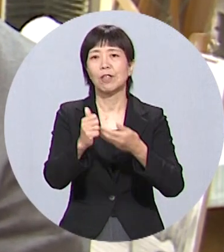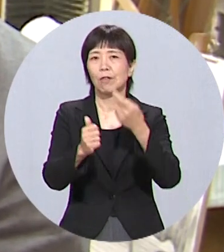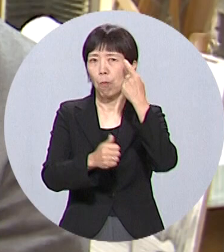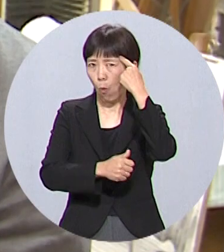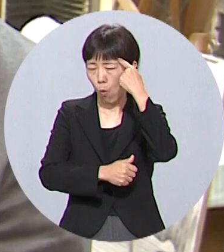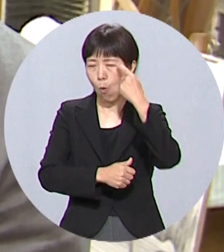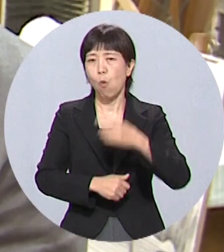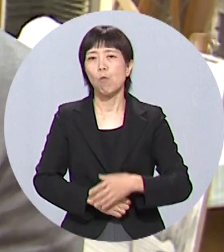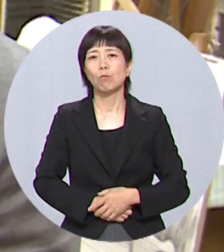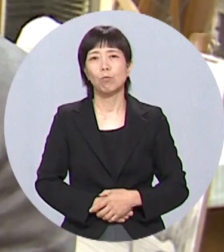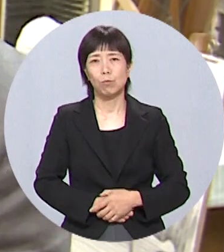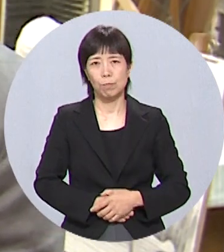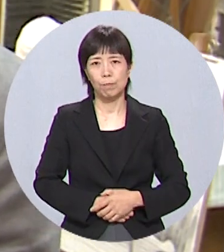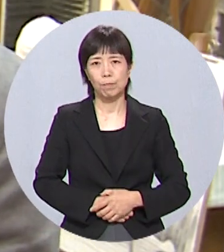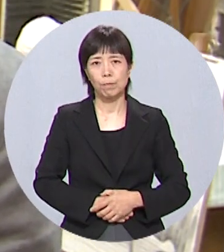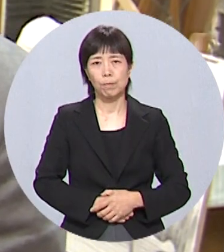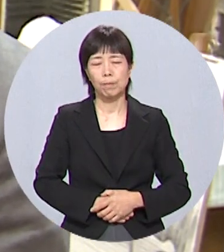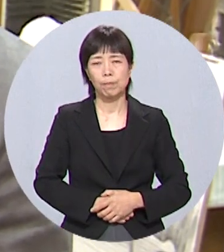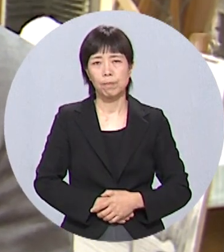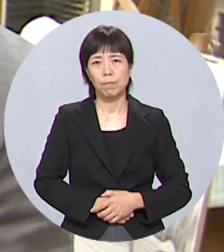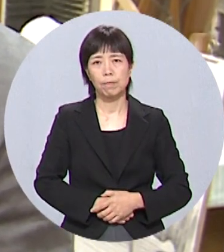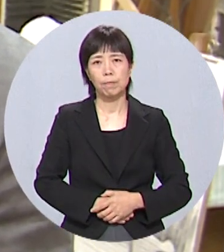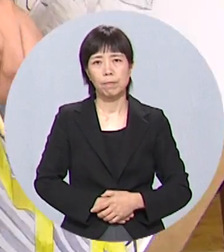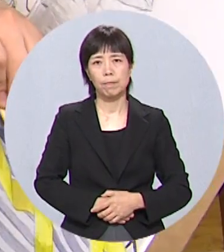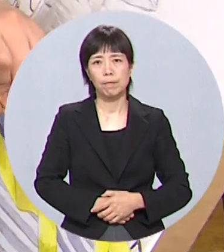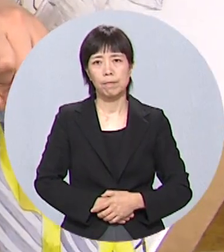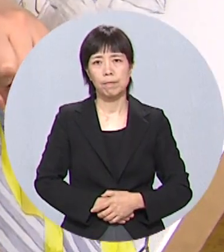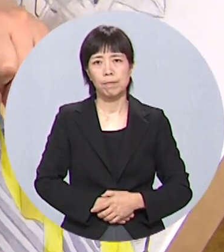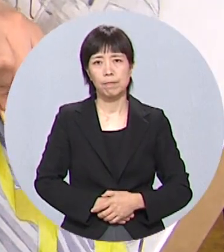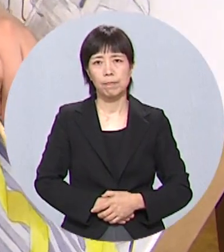くんだろうなっていうふうに思ってます。